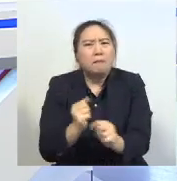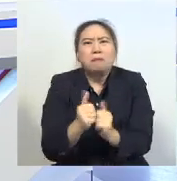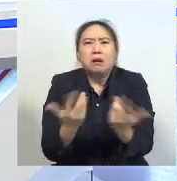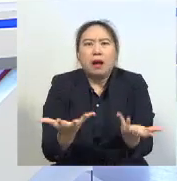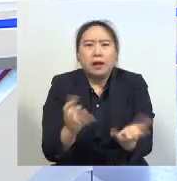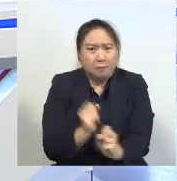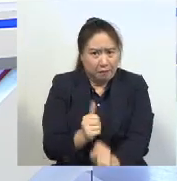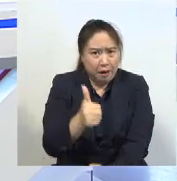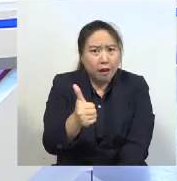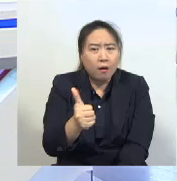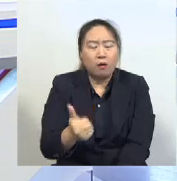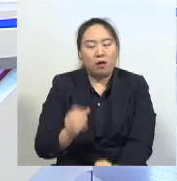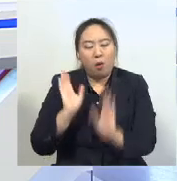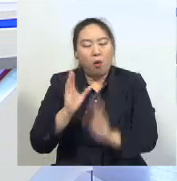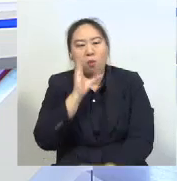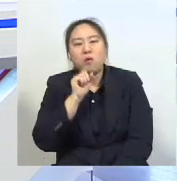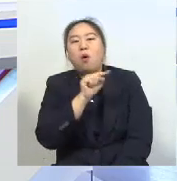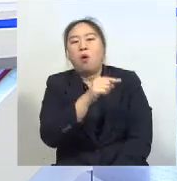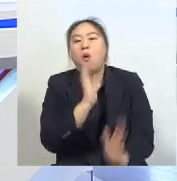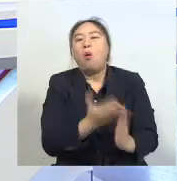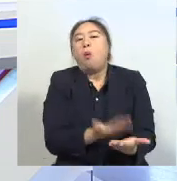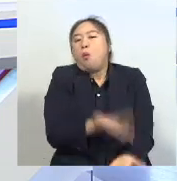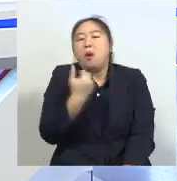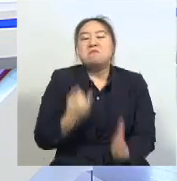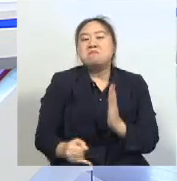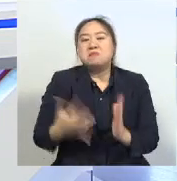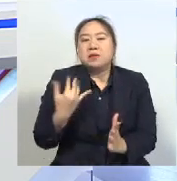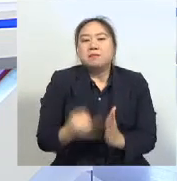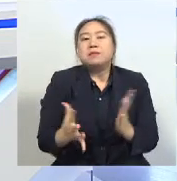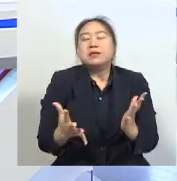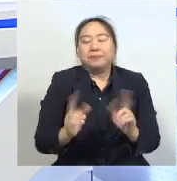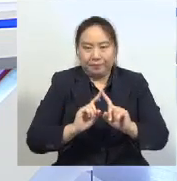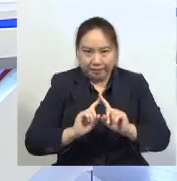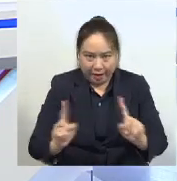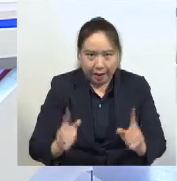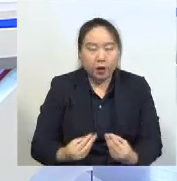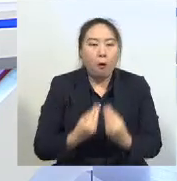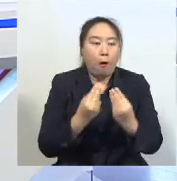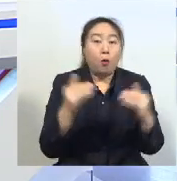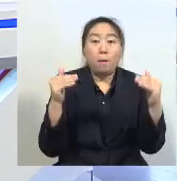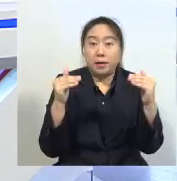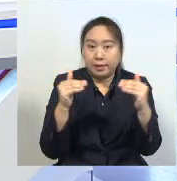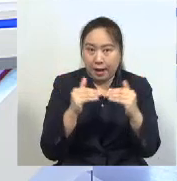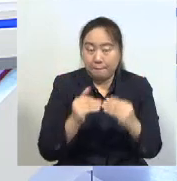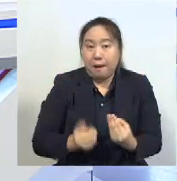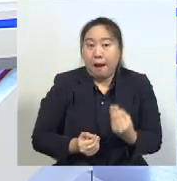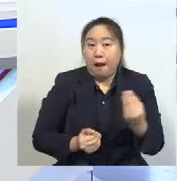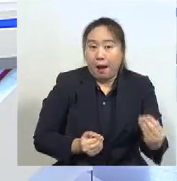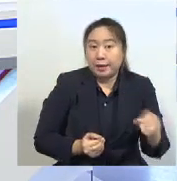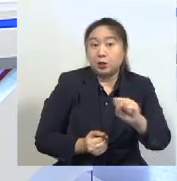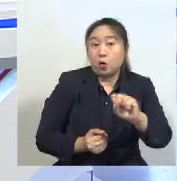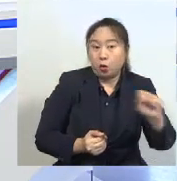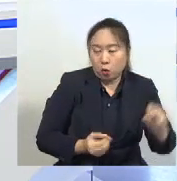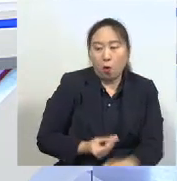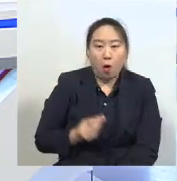ที่เรียกว่าพอคนรวยแล้วทำอะไรก็ไม่ผิดนะ อะไรแบบนี้แต่ว่าก็ต้องให้ความเป็นธรรมกับทั้งคุณปรินาเองแล้วก็รวมทั้งชาวบ้าน